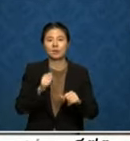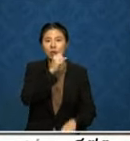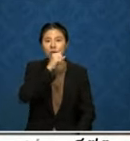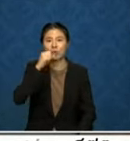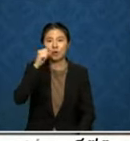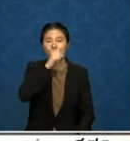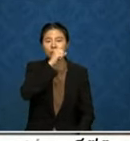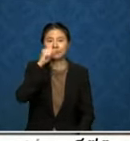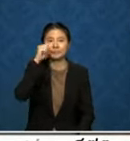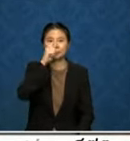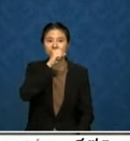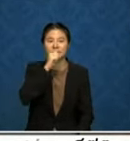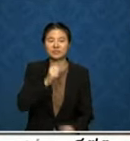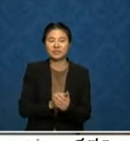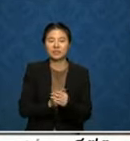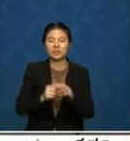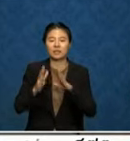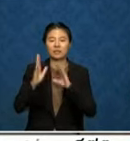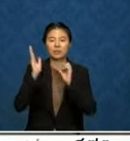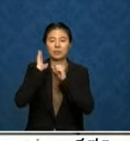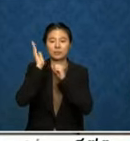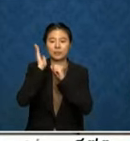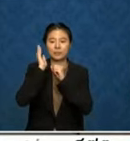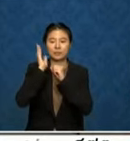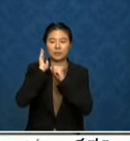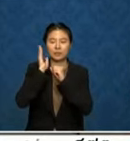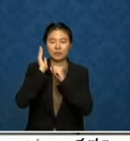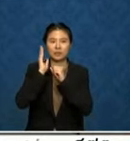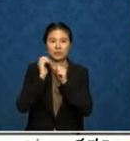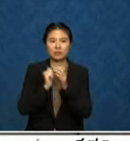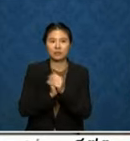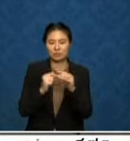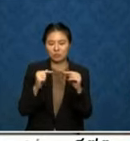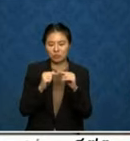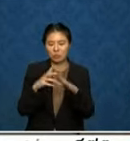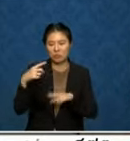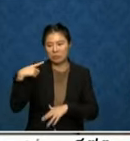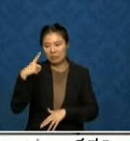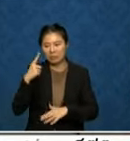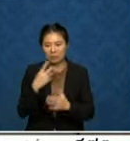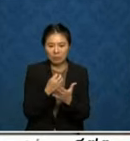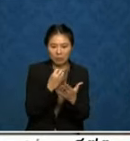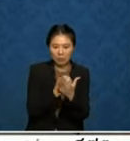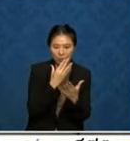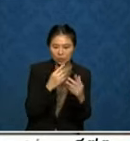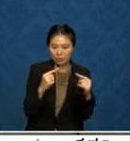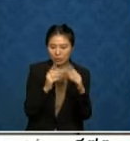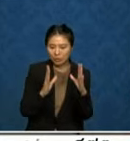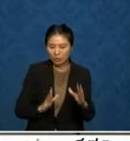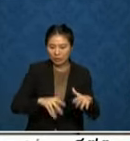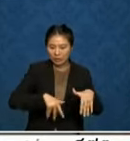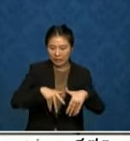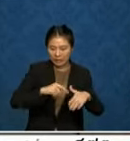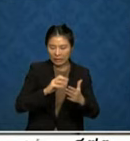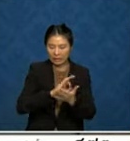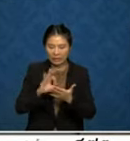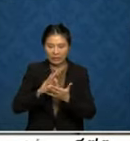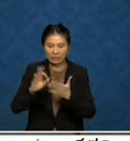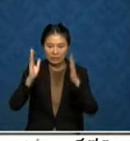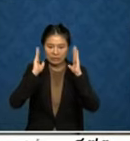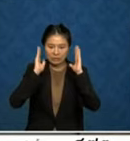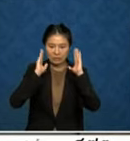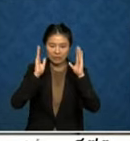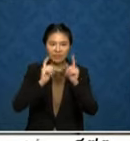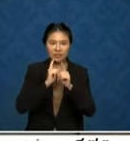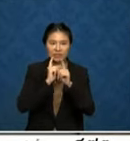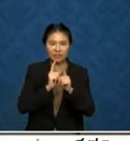เป็นนักร้องเป็นพิธีกรที่ท่านได้ประโยชน์ได้ความร่ำรวยมาจากพี่น้องประชาชนมากมายเพียงพอแ